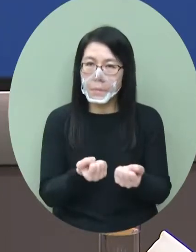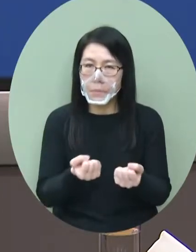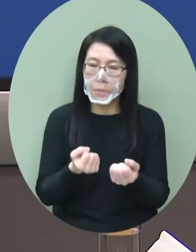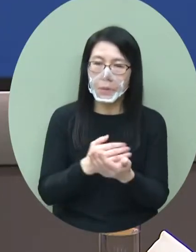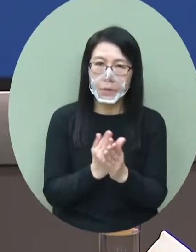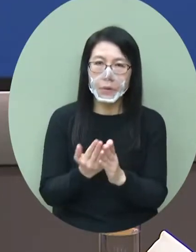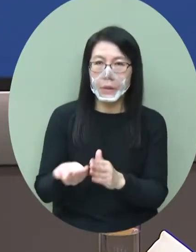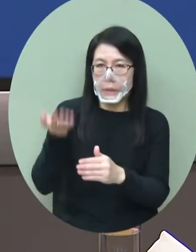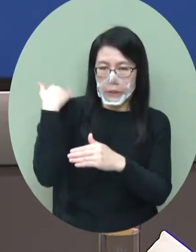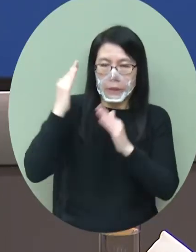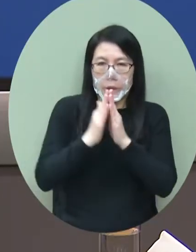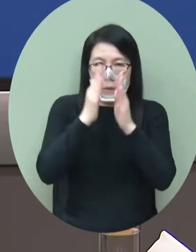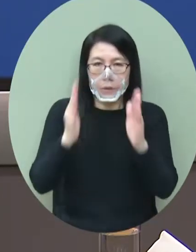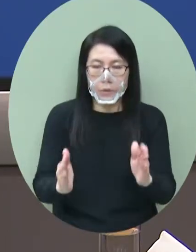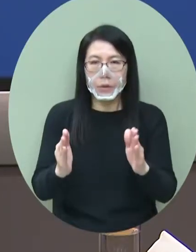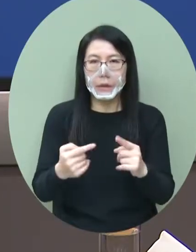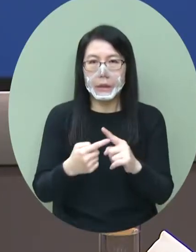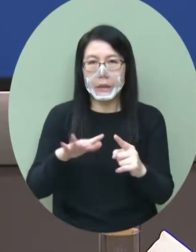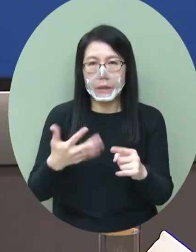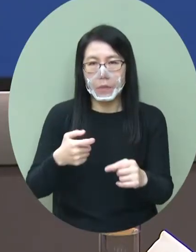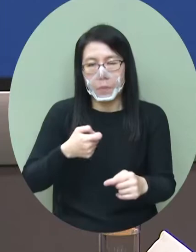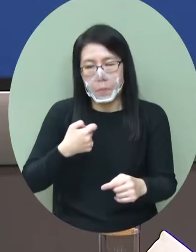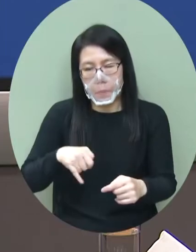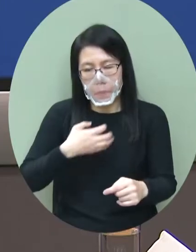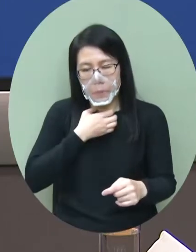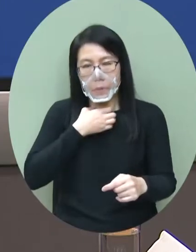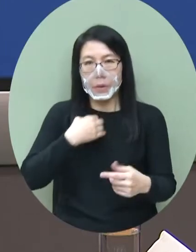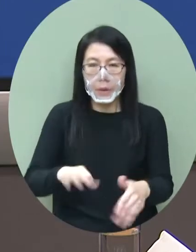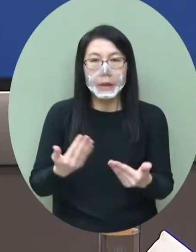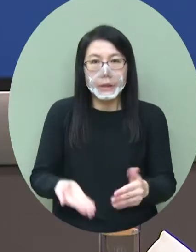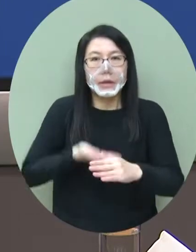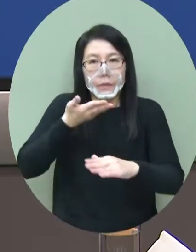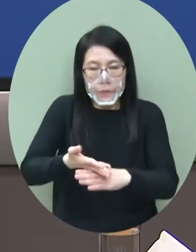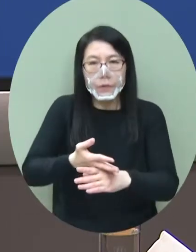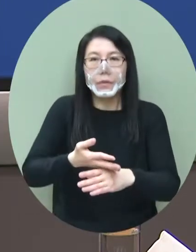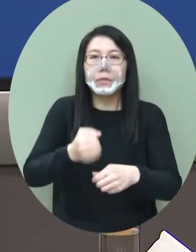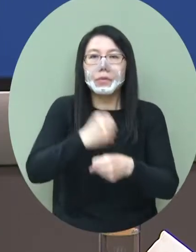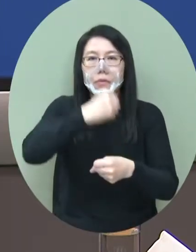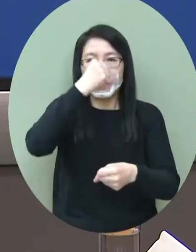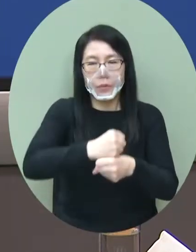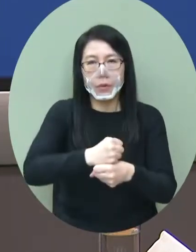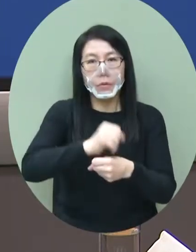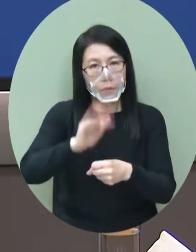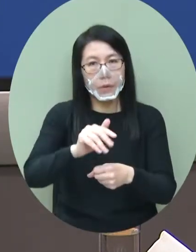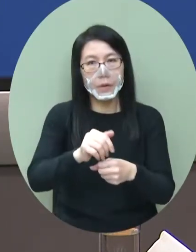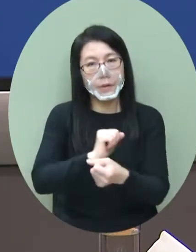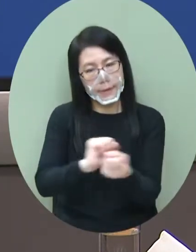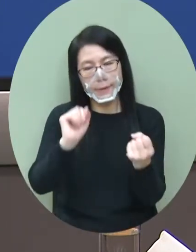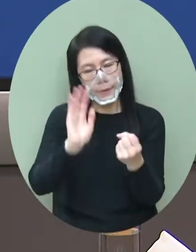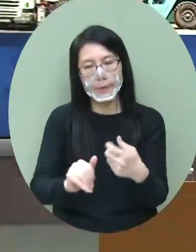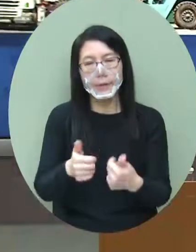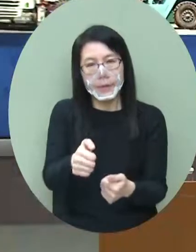是人手不够，那现在他们回到工作岗位就能解决这个问题。谢谢。 第二位记者的